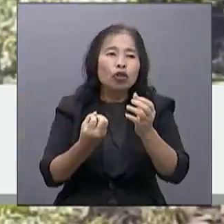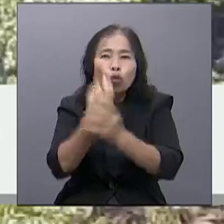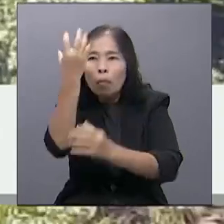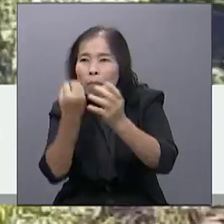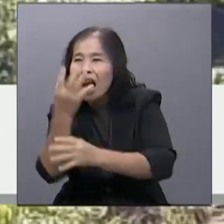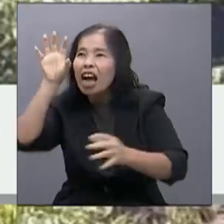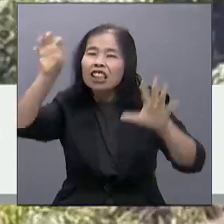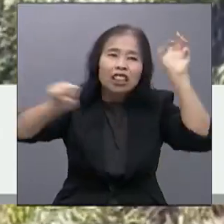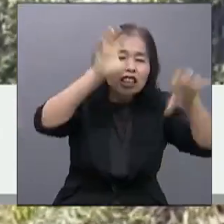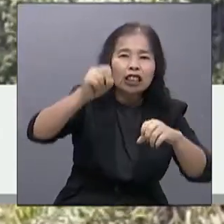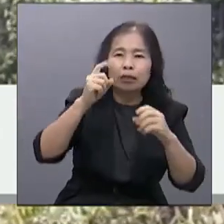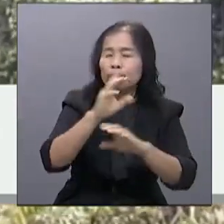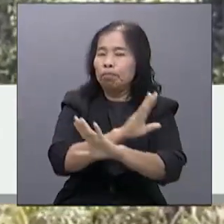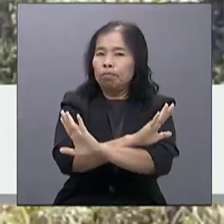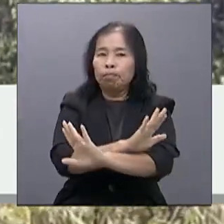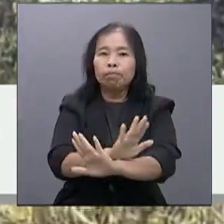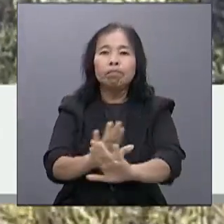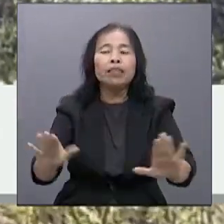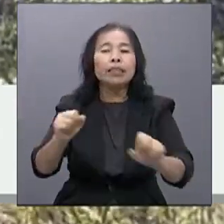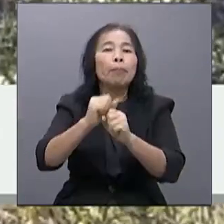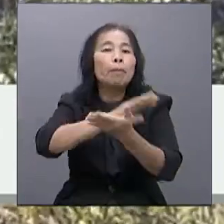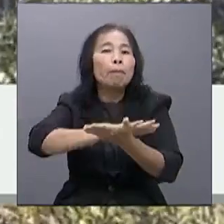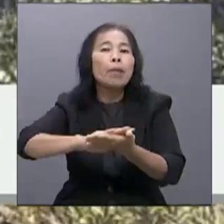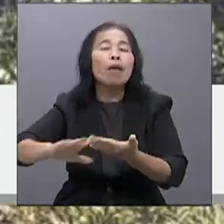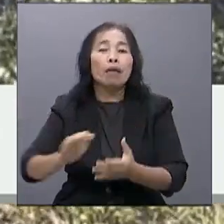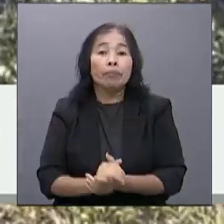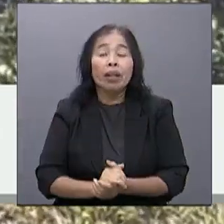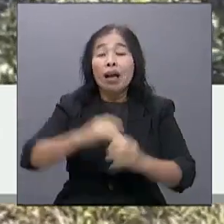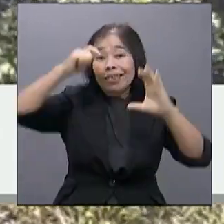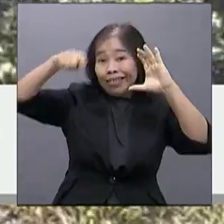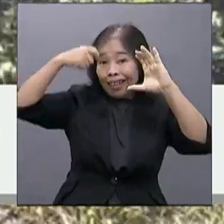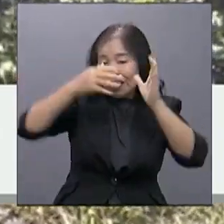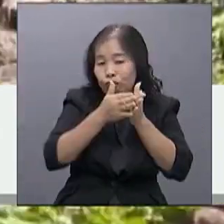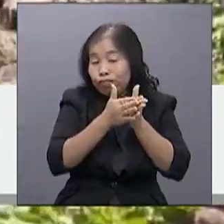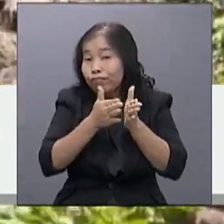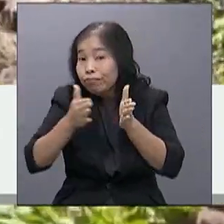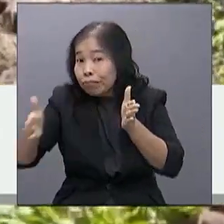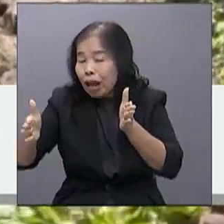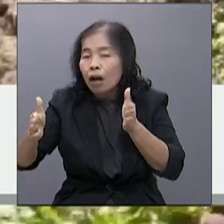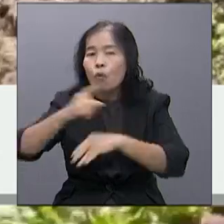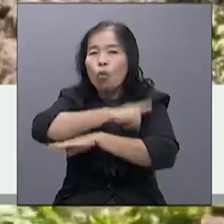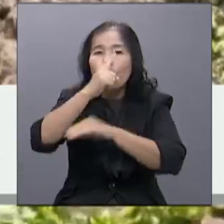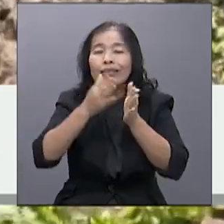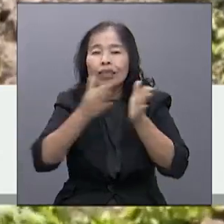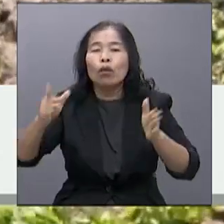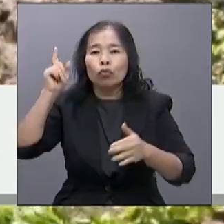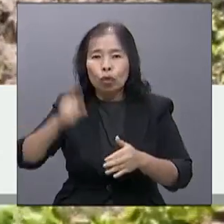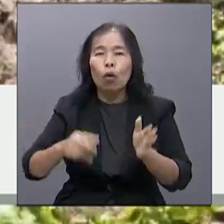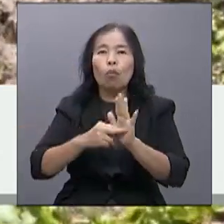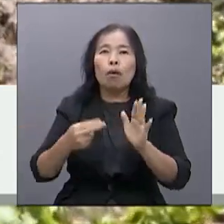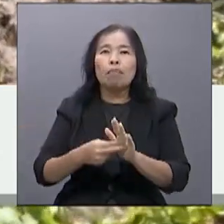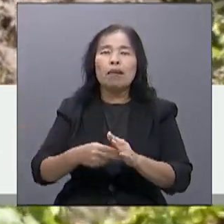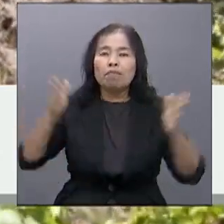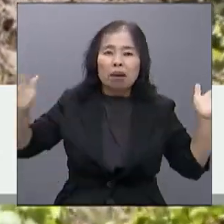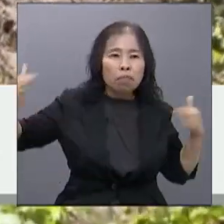กวนสิ่งแวดล้อมให้น้อยที่สุดค่ะตลอดระยะเวลาในการถ่ายทำภาพยนตร์ในพื้นที่ที่ได้รับอนุญาตจะต้องไม่มีการปิดกั้น